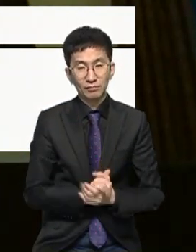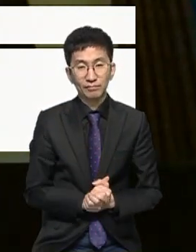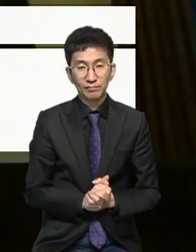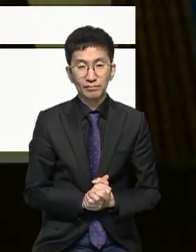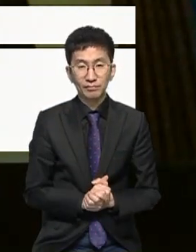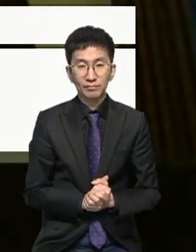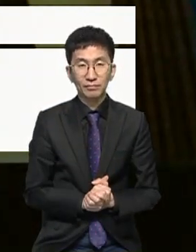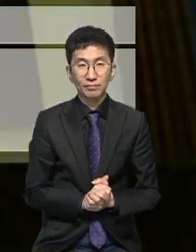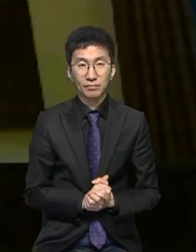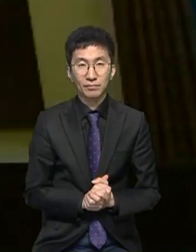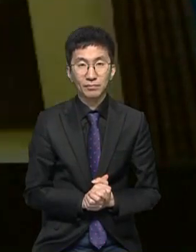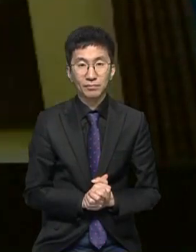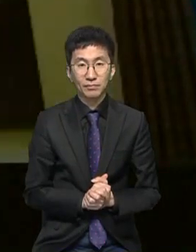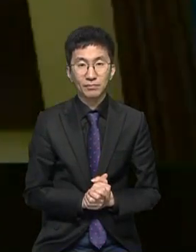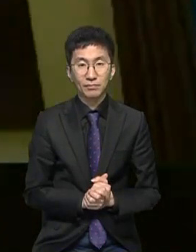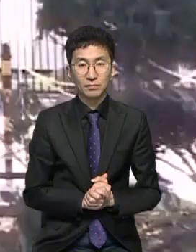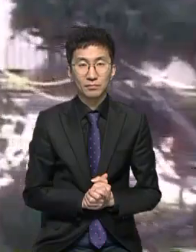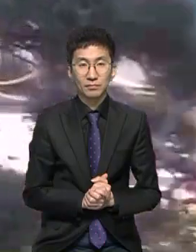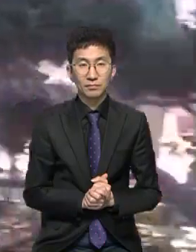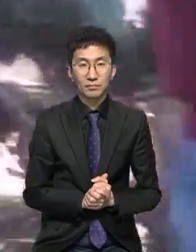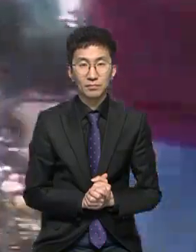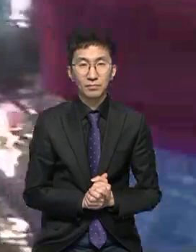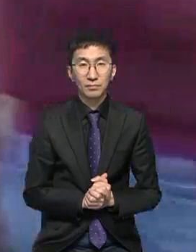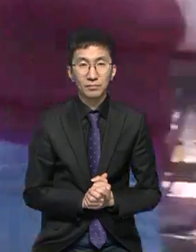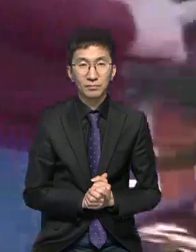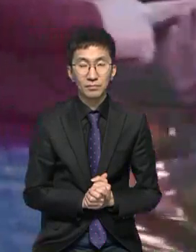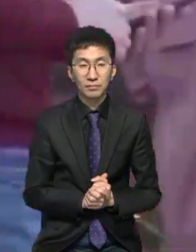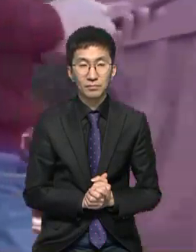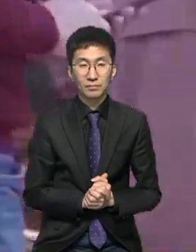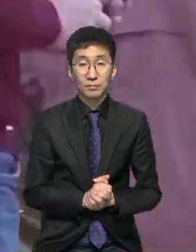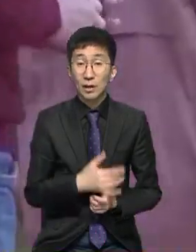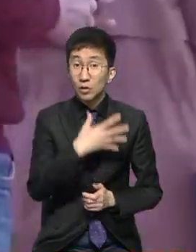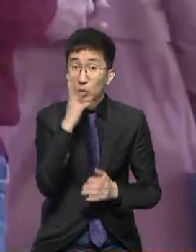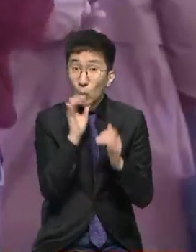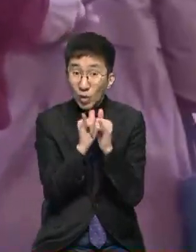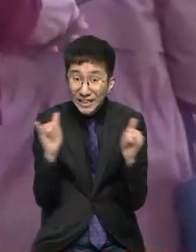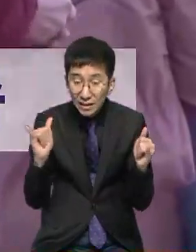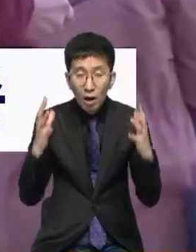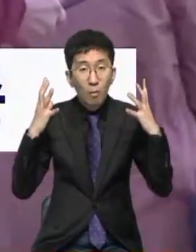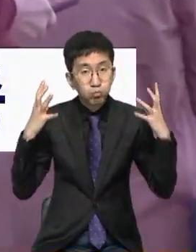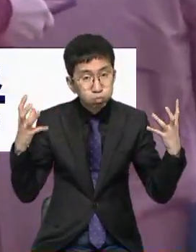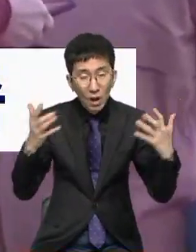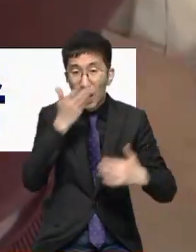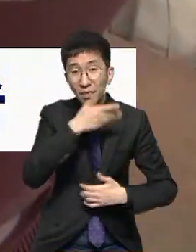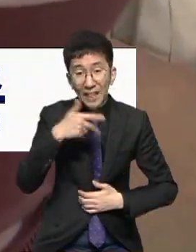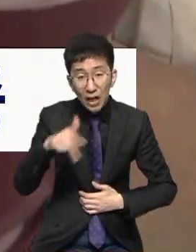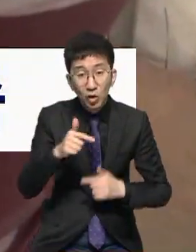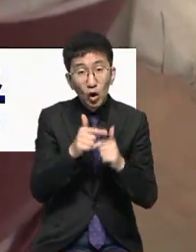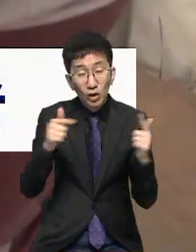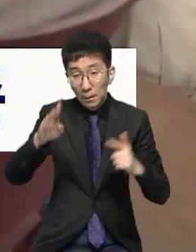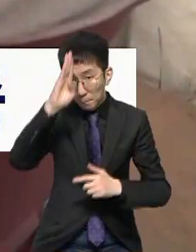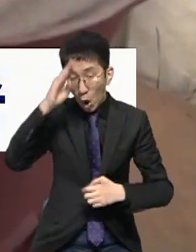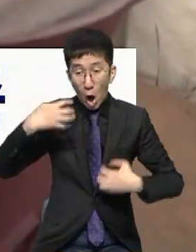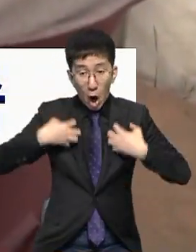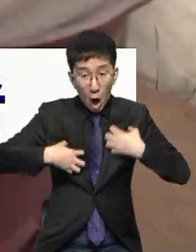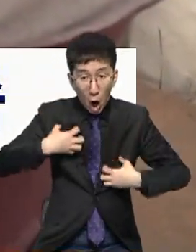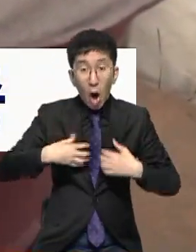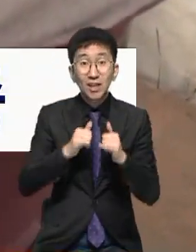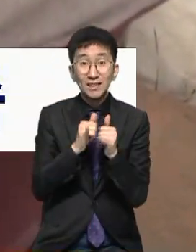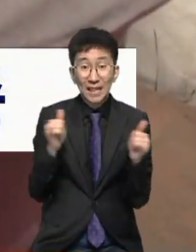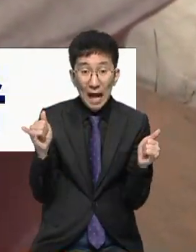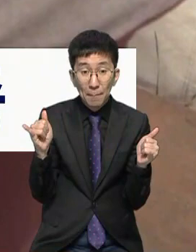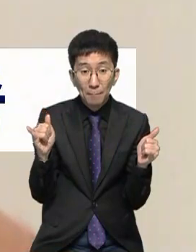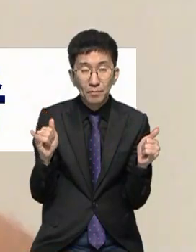of myocarditis are. 고령자를 비롯해 비만, 당뇨 등 기저질환이 있는 사람은